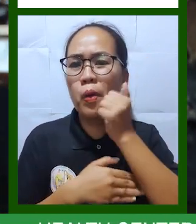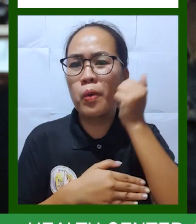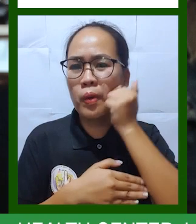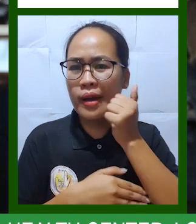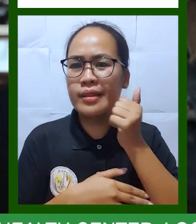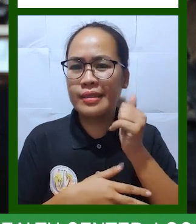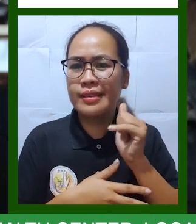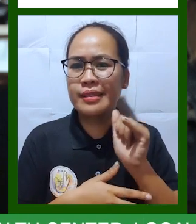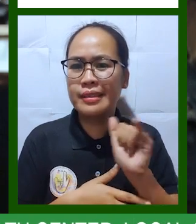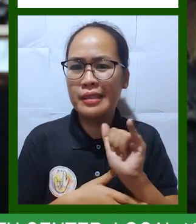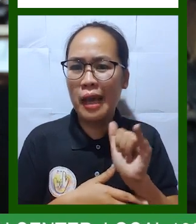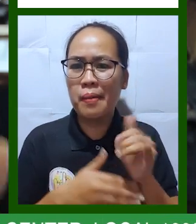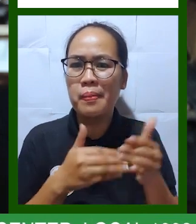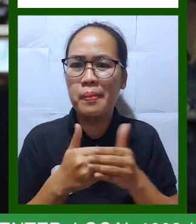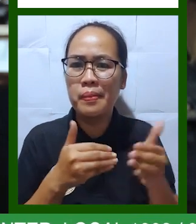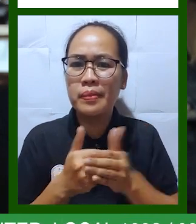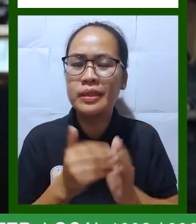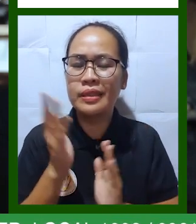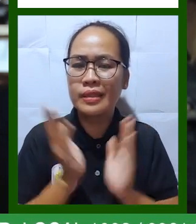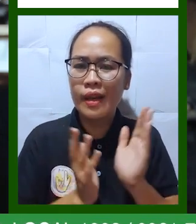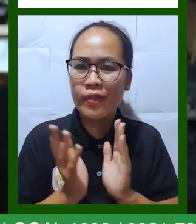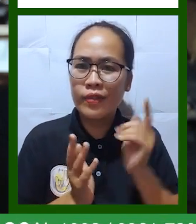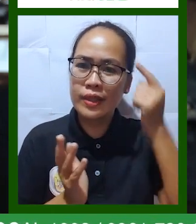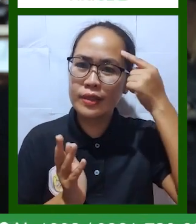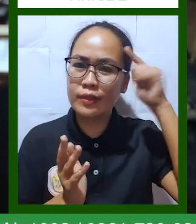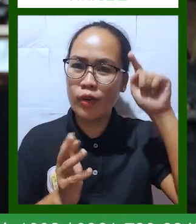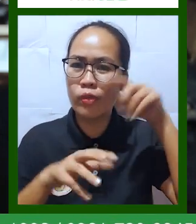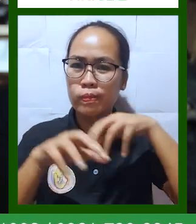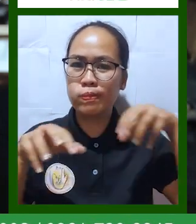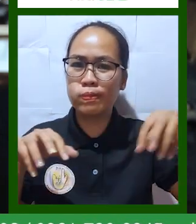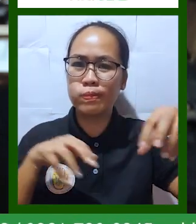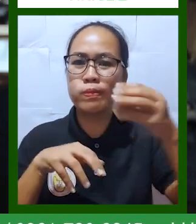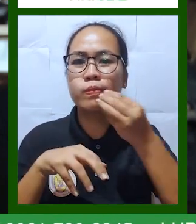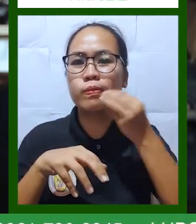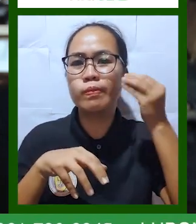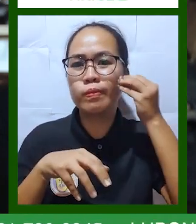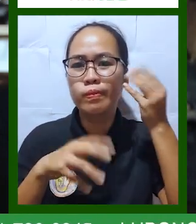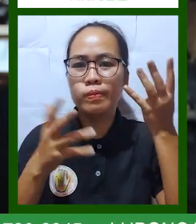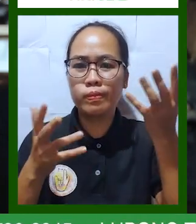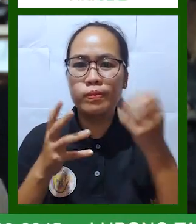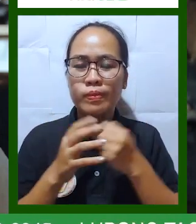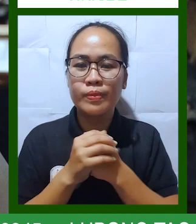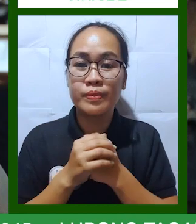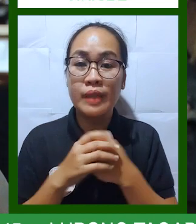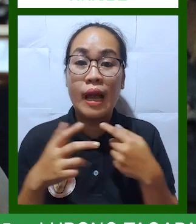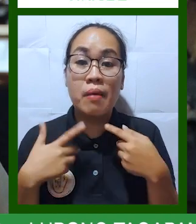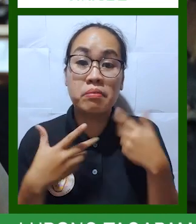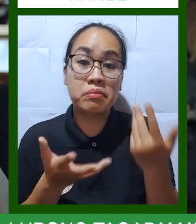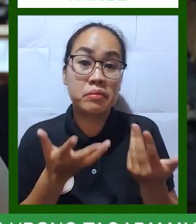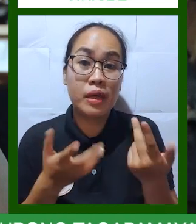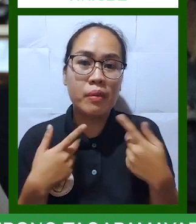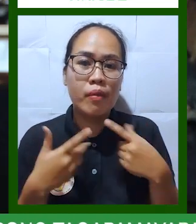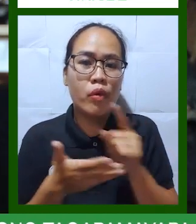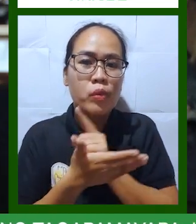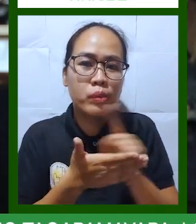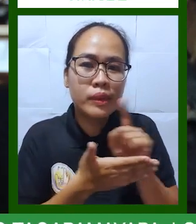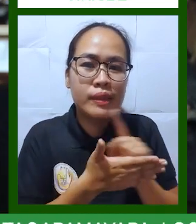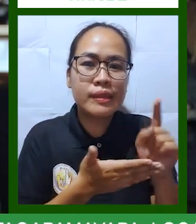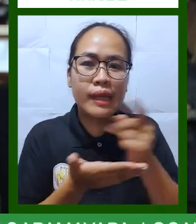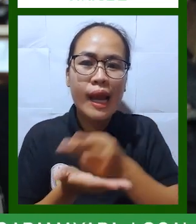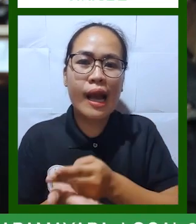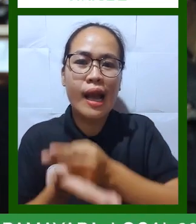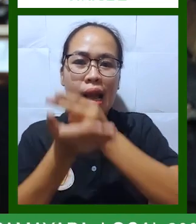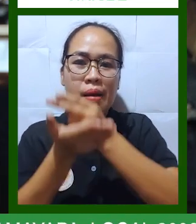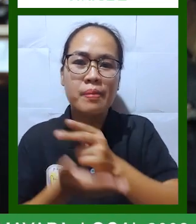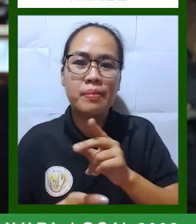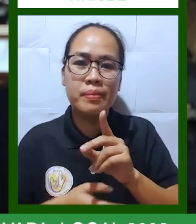itong yung paglalapit nila ng mga serbisyo nila sa ating mga kabarangay. So nandyan na po yung maaaring magkaroon na ng